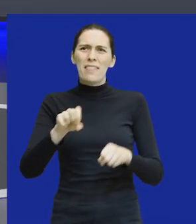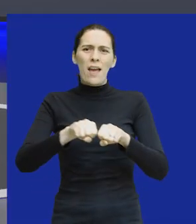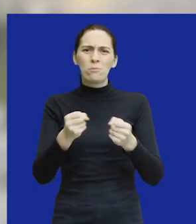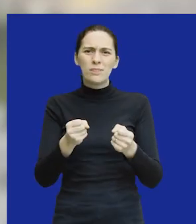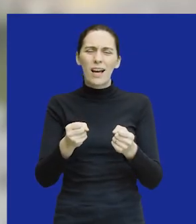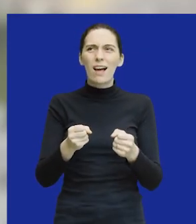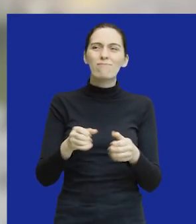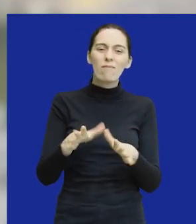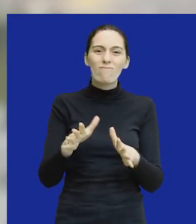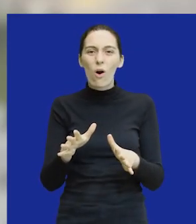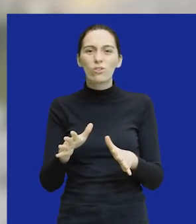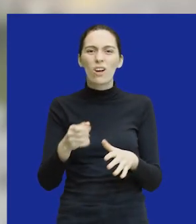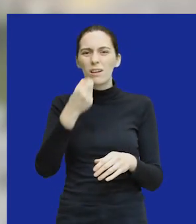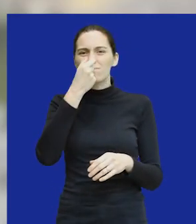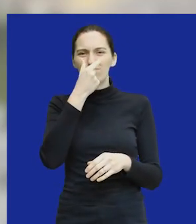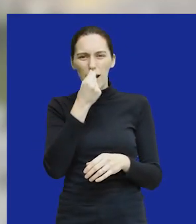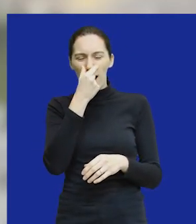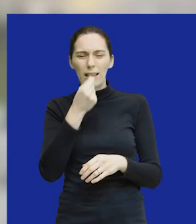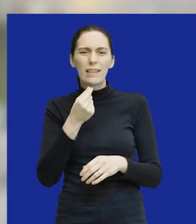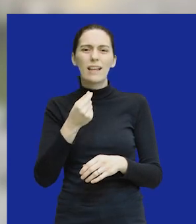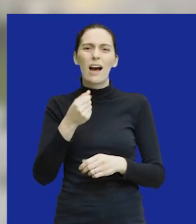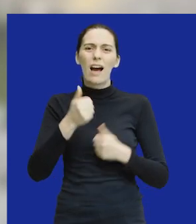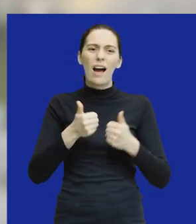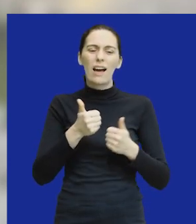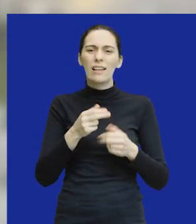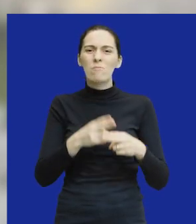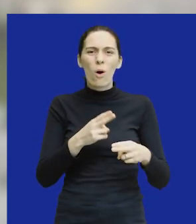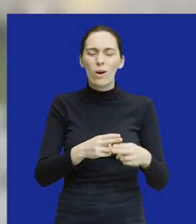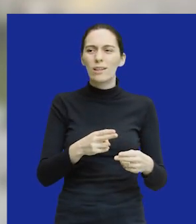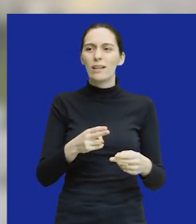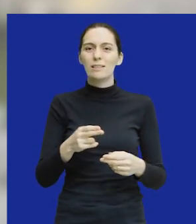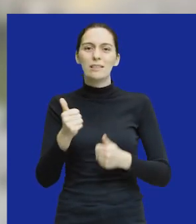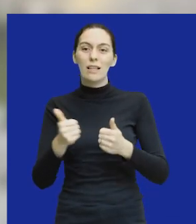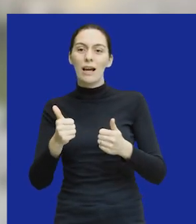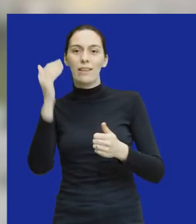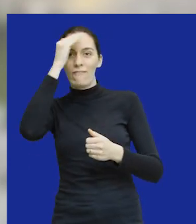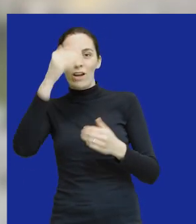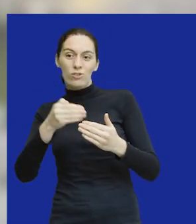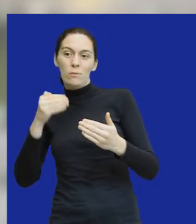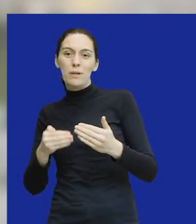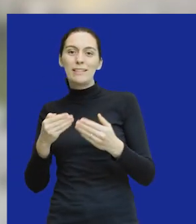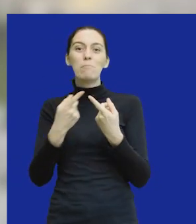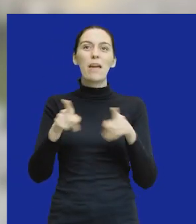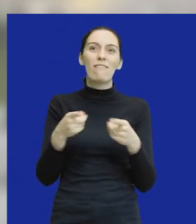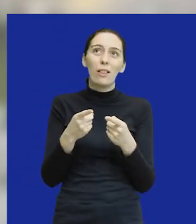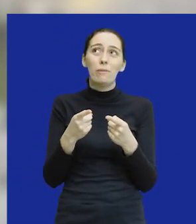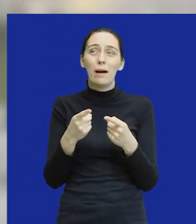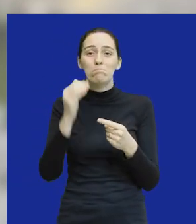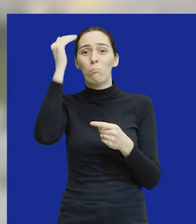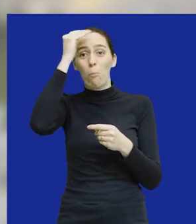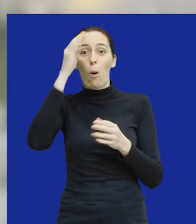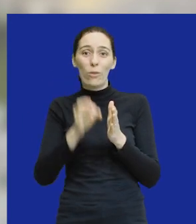možda, kad su možda nekakve prehlade ili viroze, ili kad se večer prije pjevalo, ne znam, na ponoćki